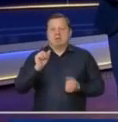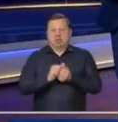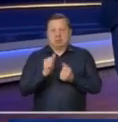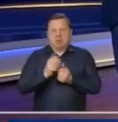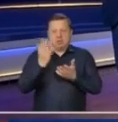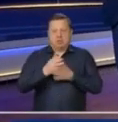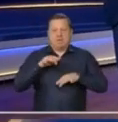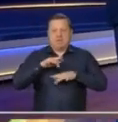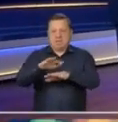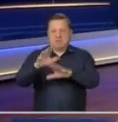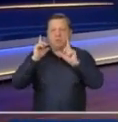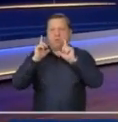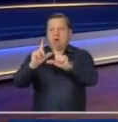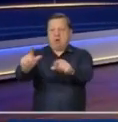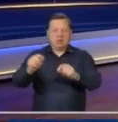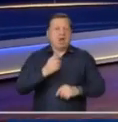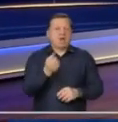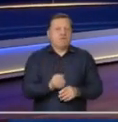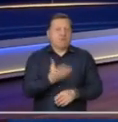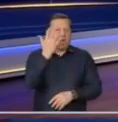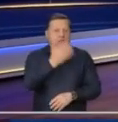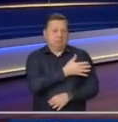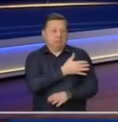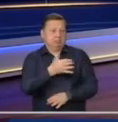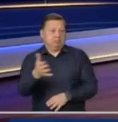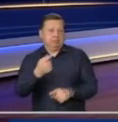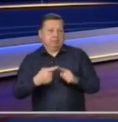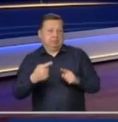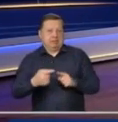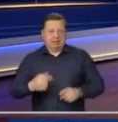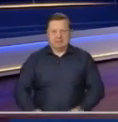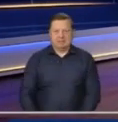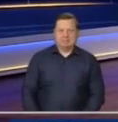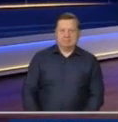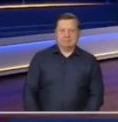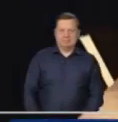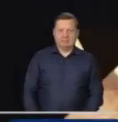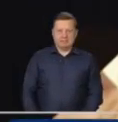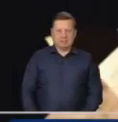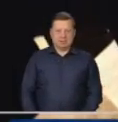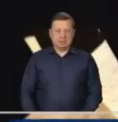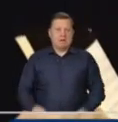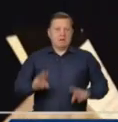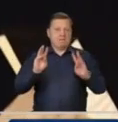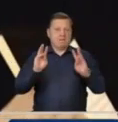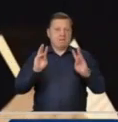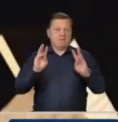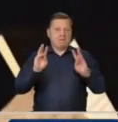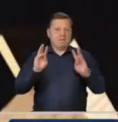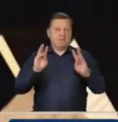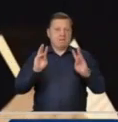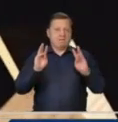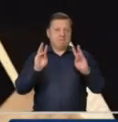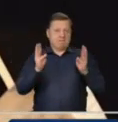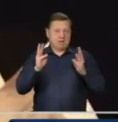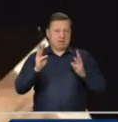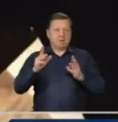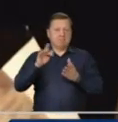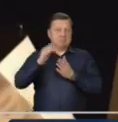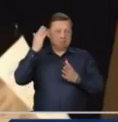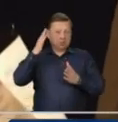wiosna zbliża się do nas wielkimi krokami, ale wcześniej nieco kultury. Warsztaty u mistrzów.